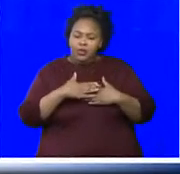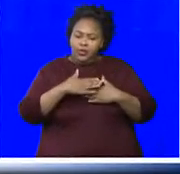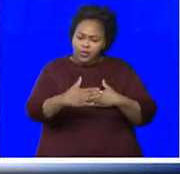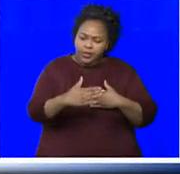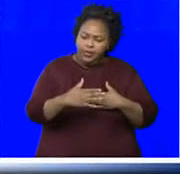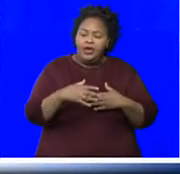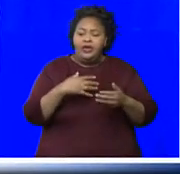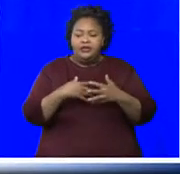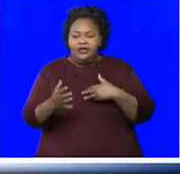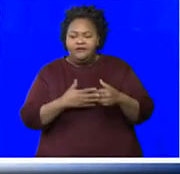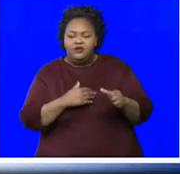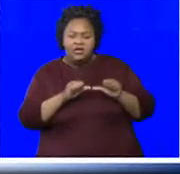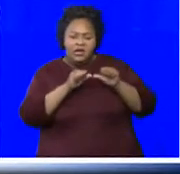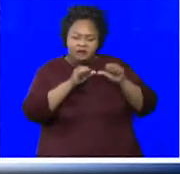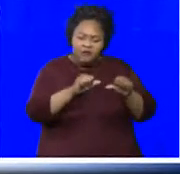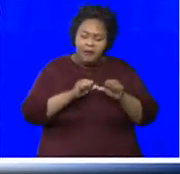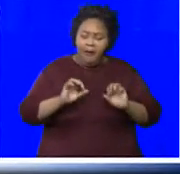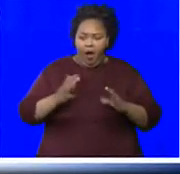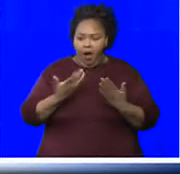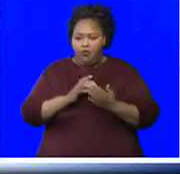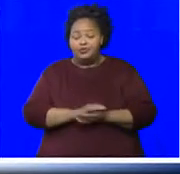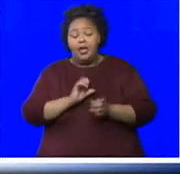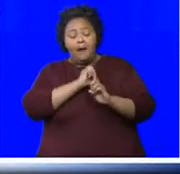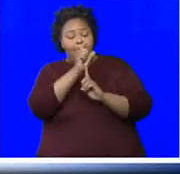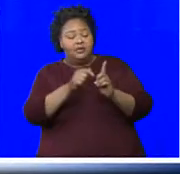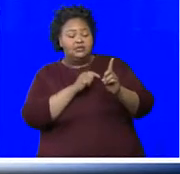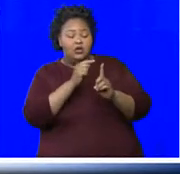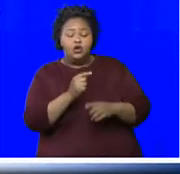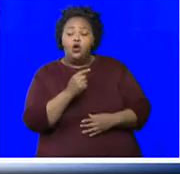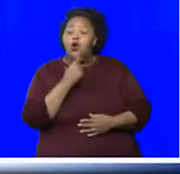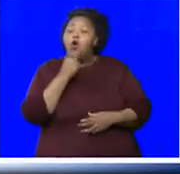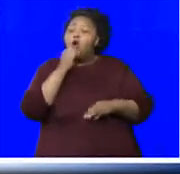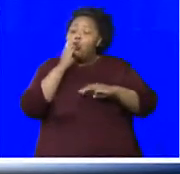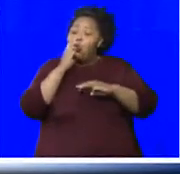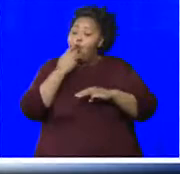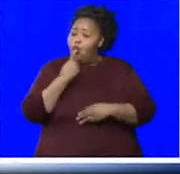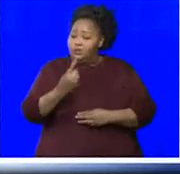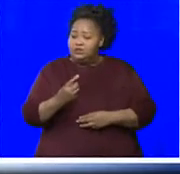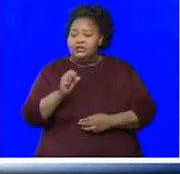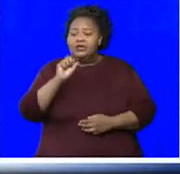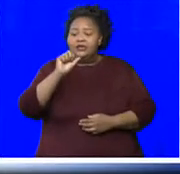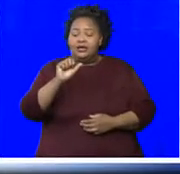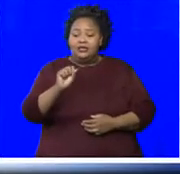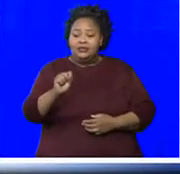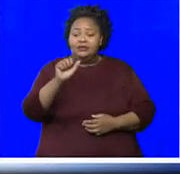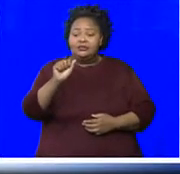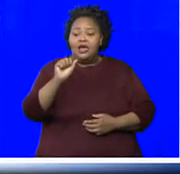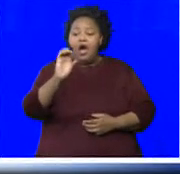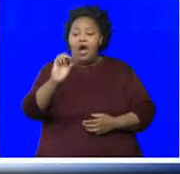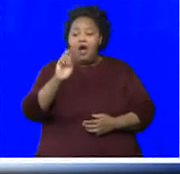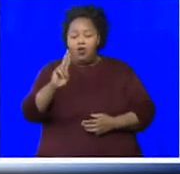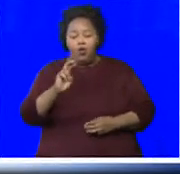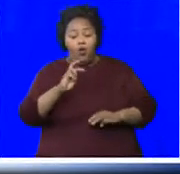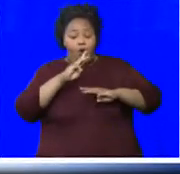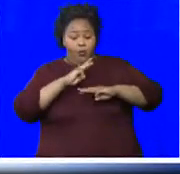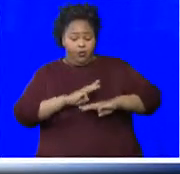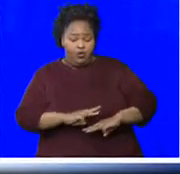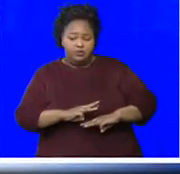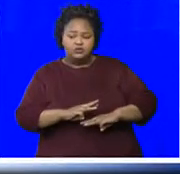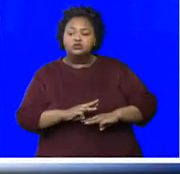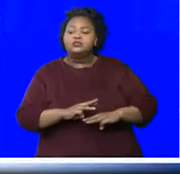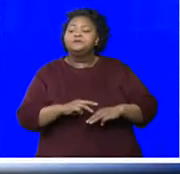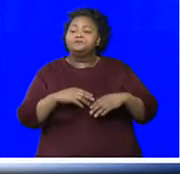umhlangano siqiniseke ukuthi sakho uyatibophelela ukuthi konke lokumele kwendiwe kutawusebenza emalangeni